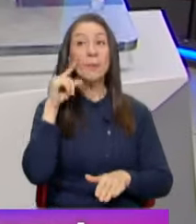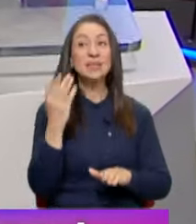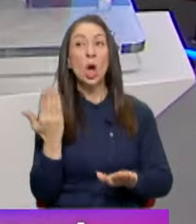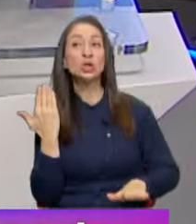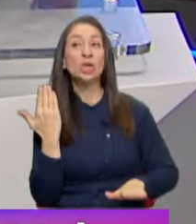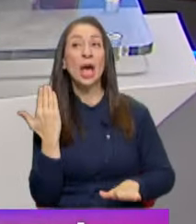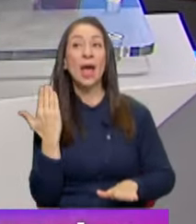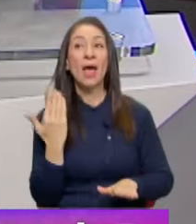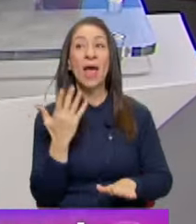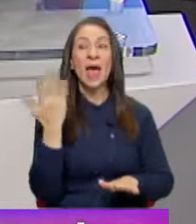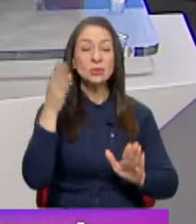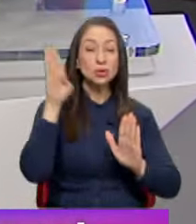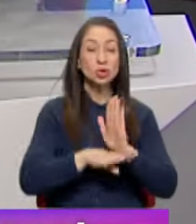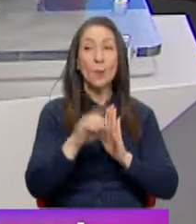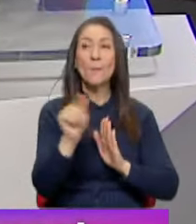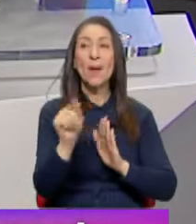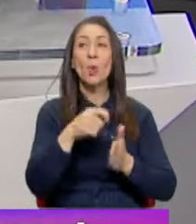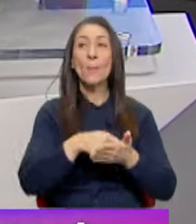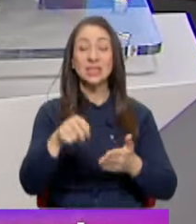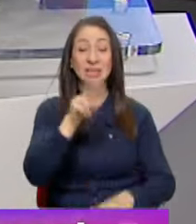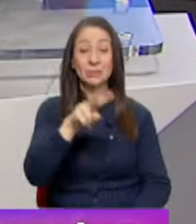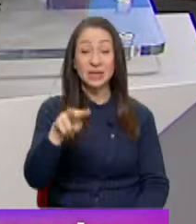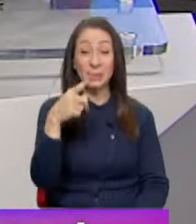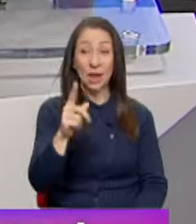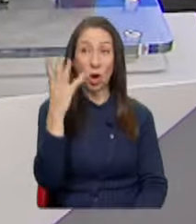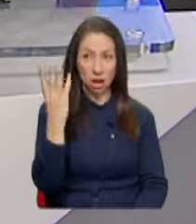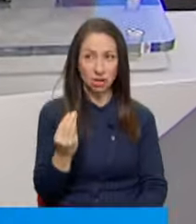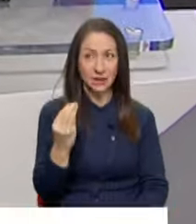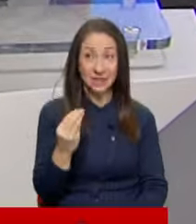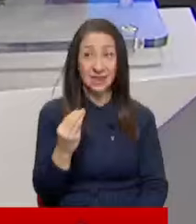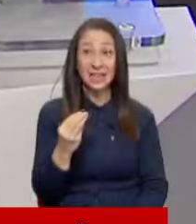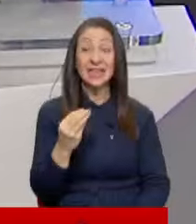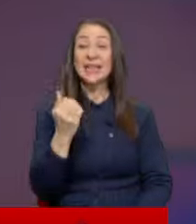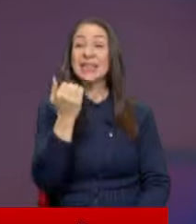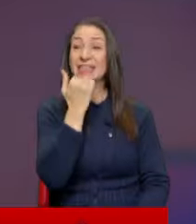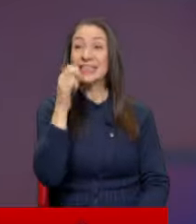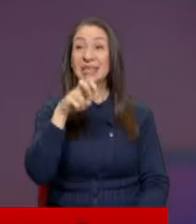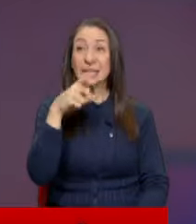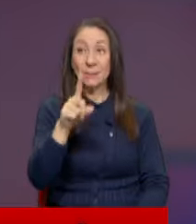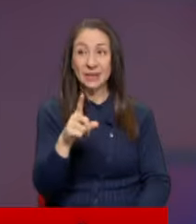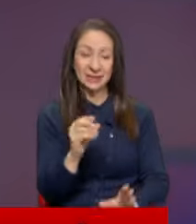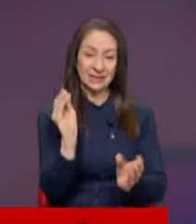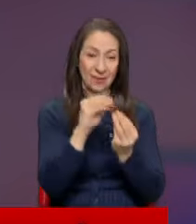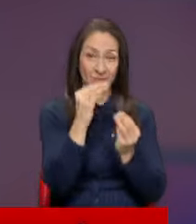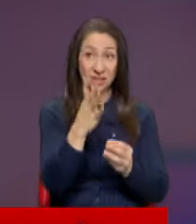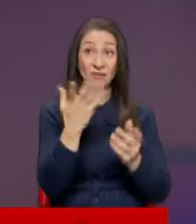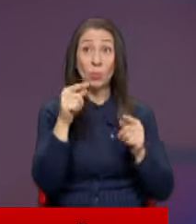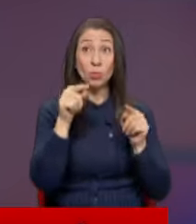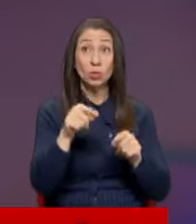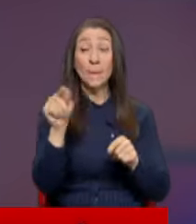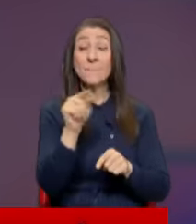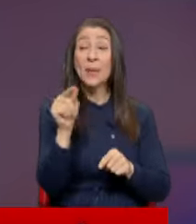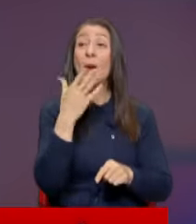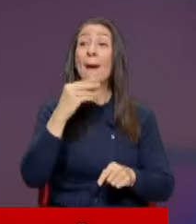öncesinde en düşük memur maaşı 22.000 L olacak seyyanen 8.000 L vereceğiz ve bunu da